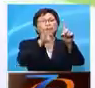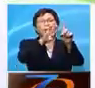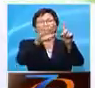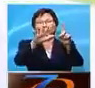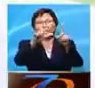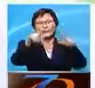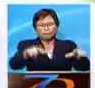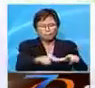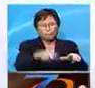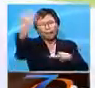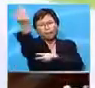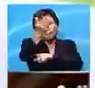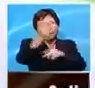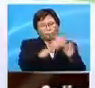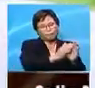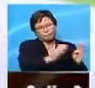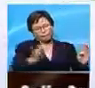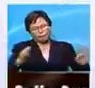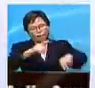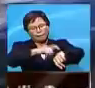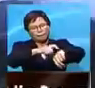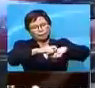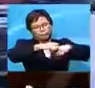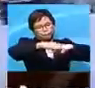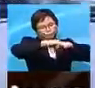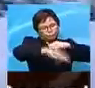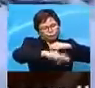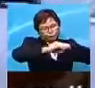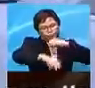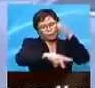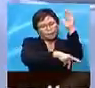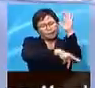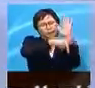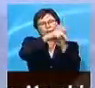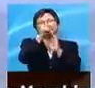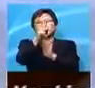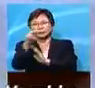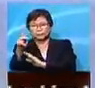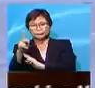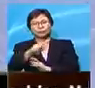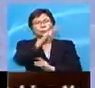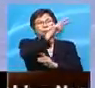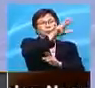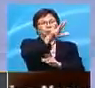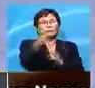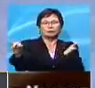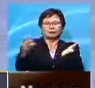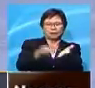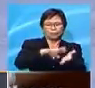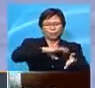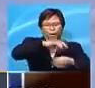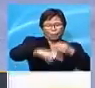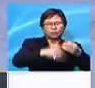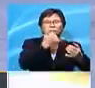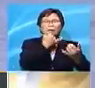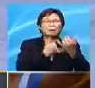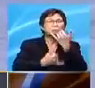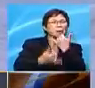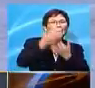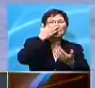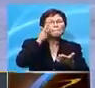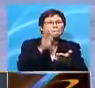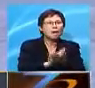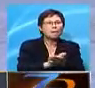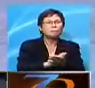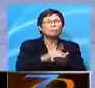permohonan ceramah sepanjang tempoh berkempen bagi kawasan parlimen Kuala kangsar 23 laporan polis berkaitan salah lagaku pilihan